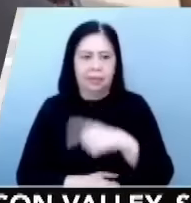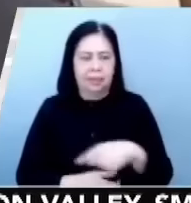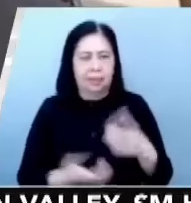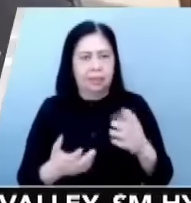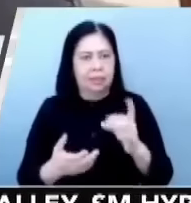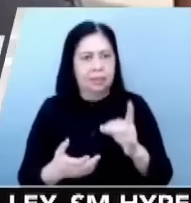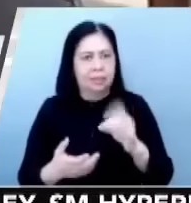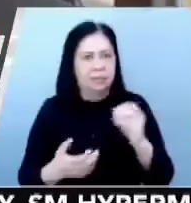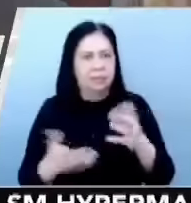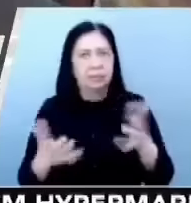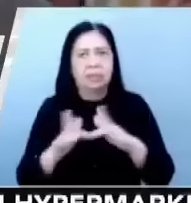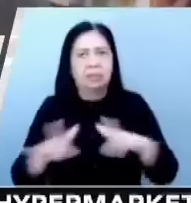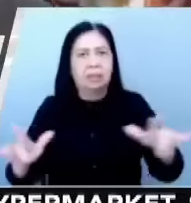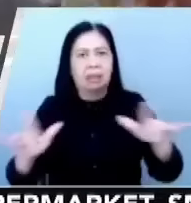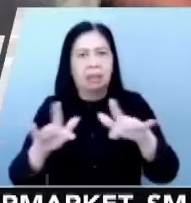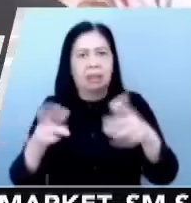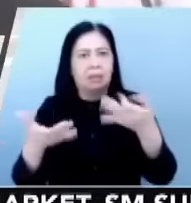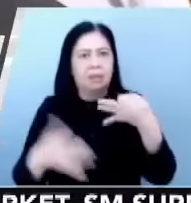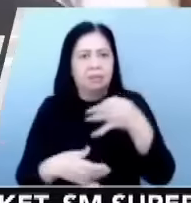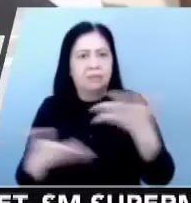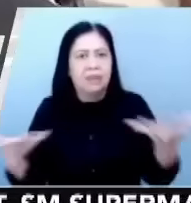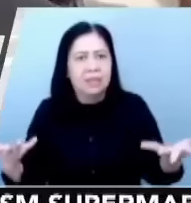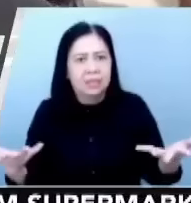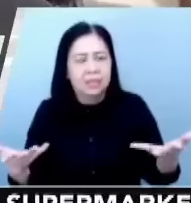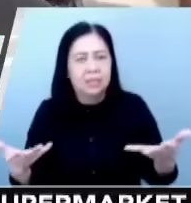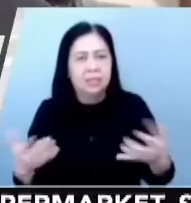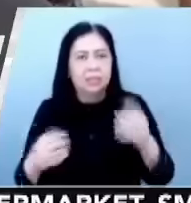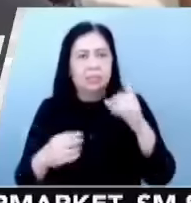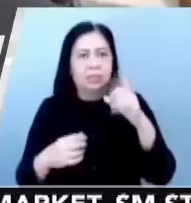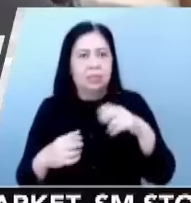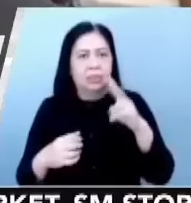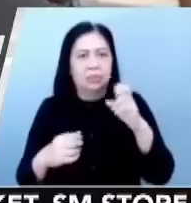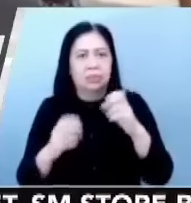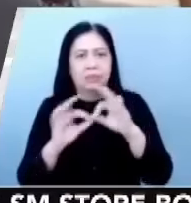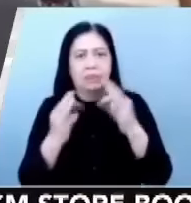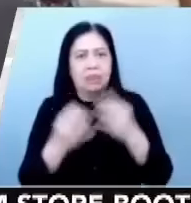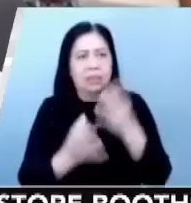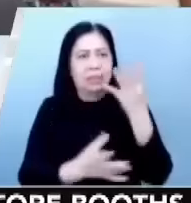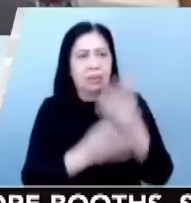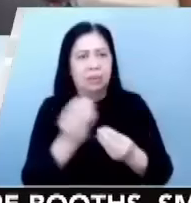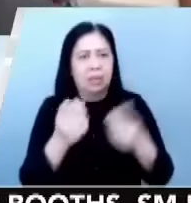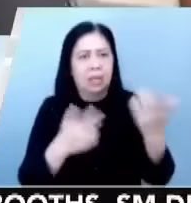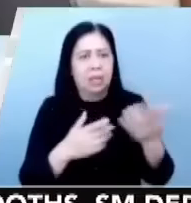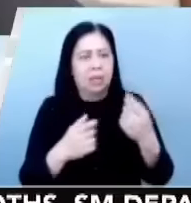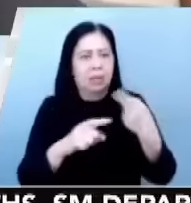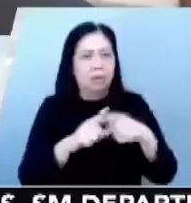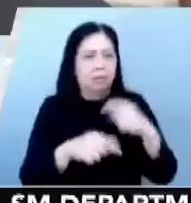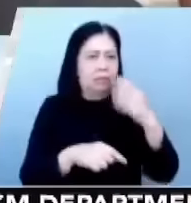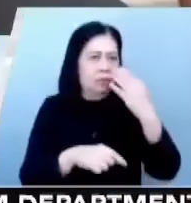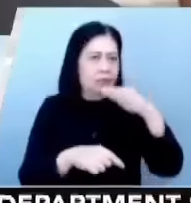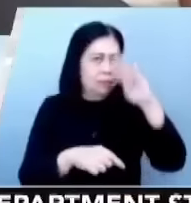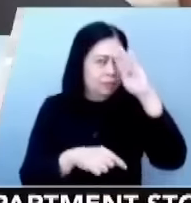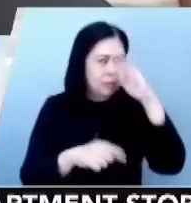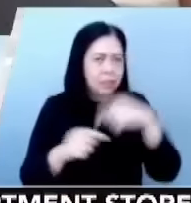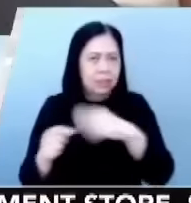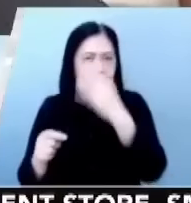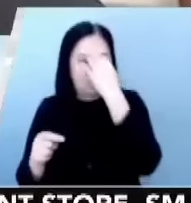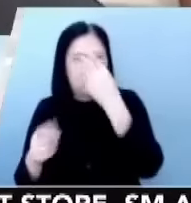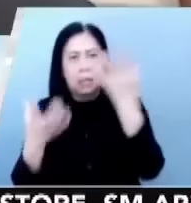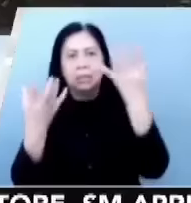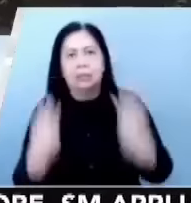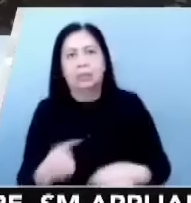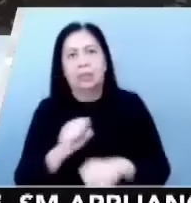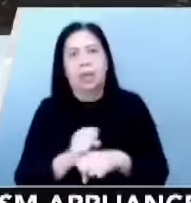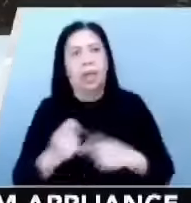ng mga mangisda. More than 1,000 to 2,000 family na from Bulacan to Cavite City na wala na ng tirahan at kabuhayan, ano pang kailangan nating